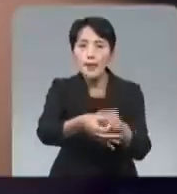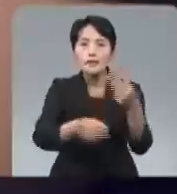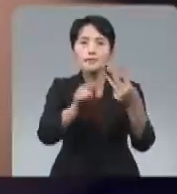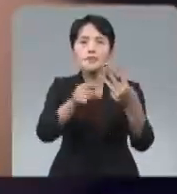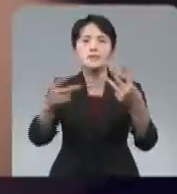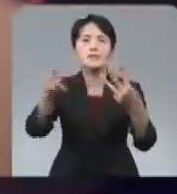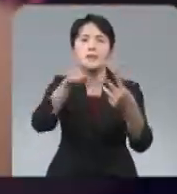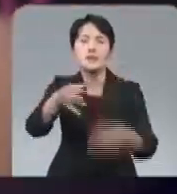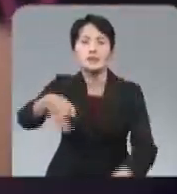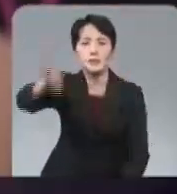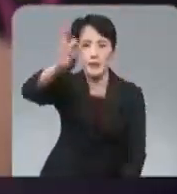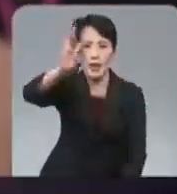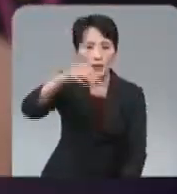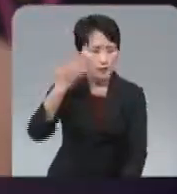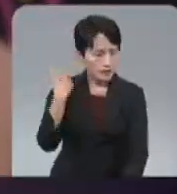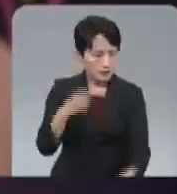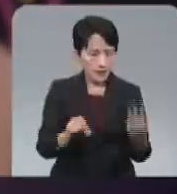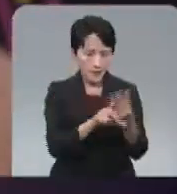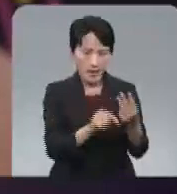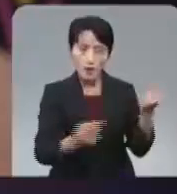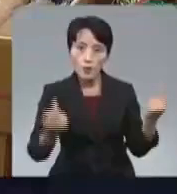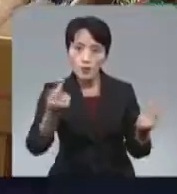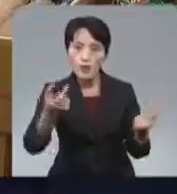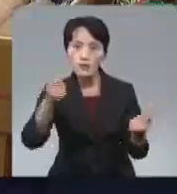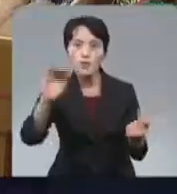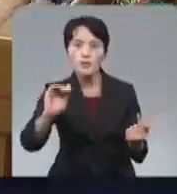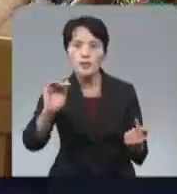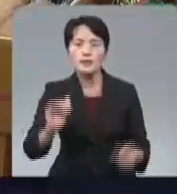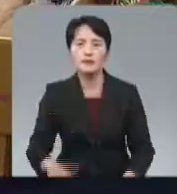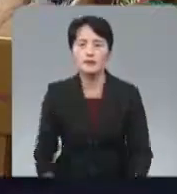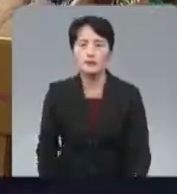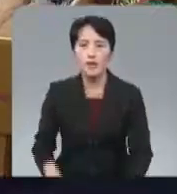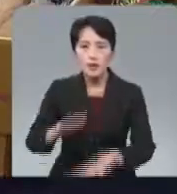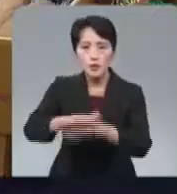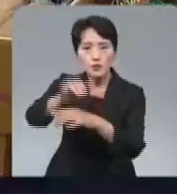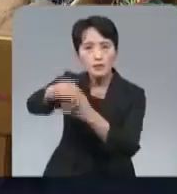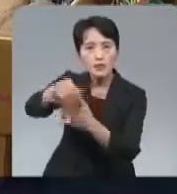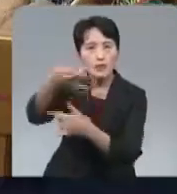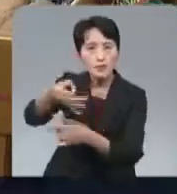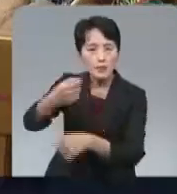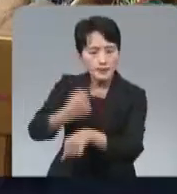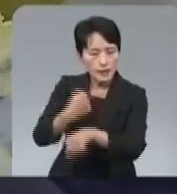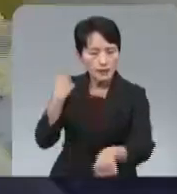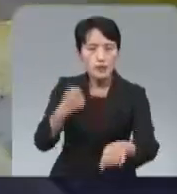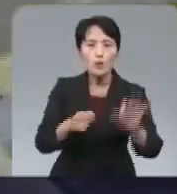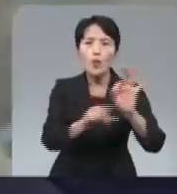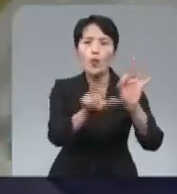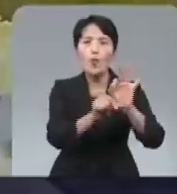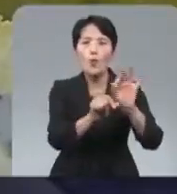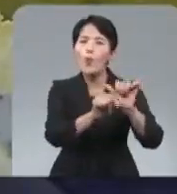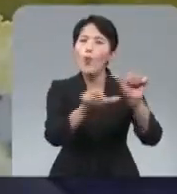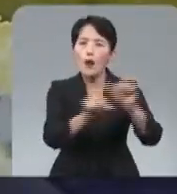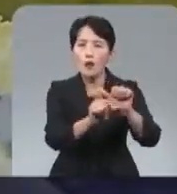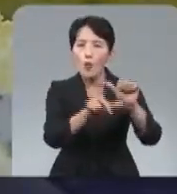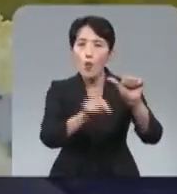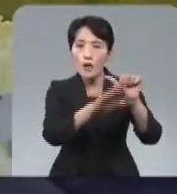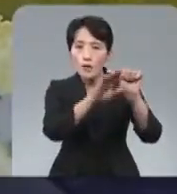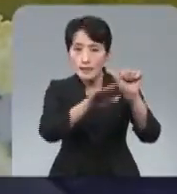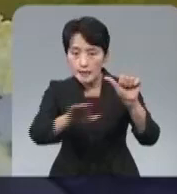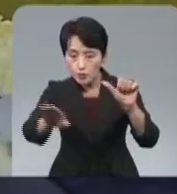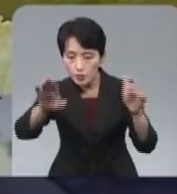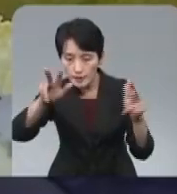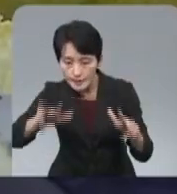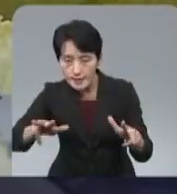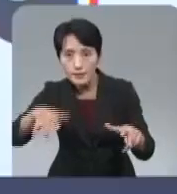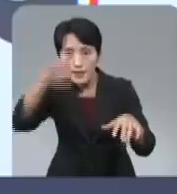2,7 pour cent et les loyers d'un vieux 7% quant aux produits agricoles et halieutiques et d'élevage ils ont